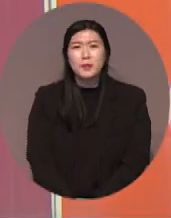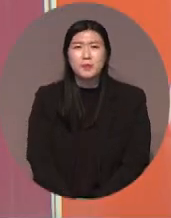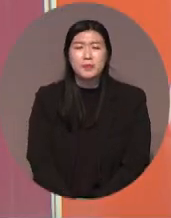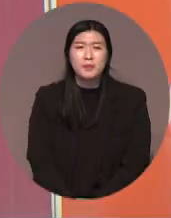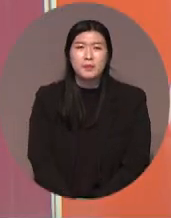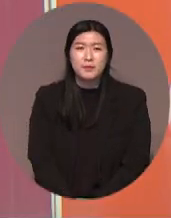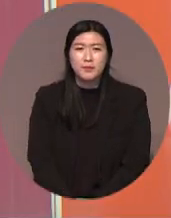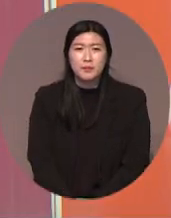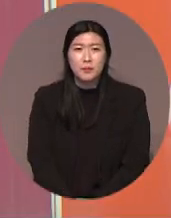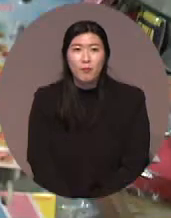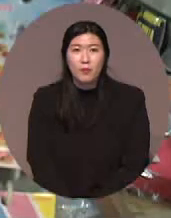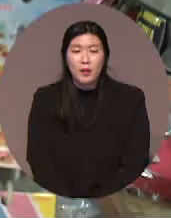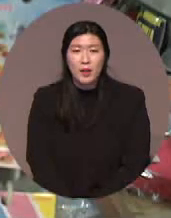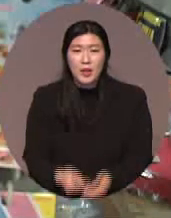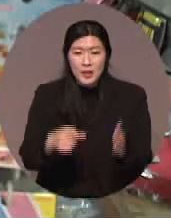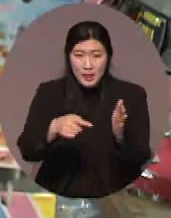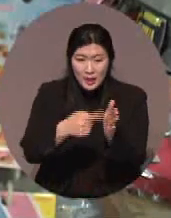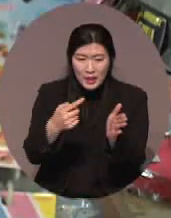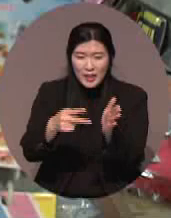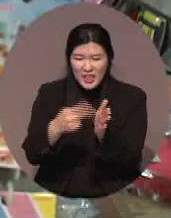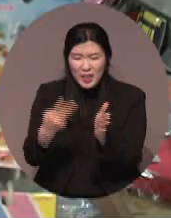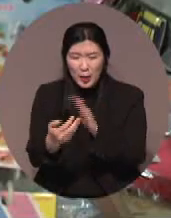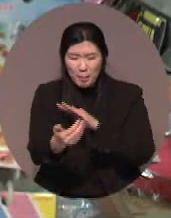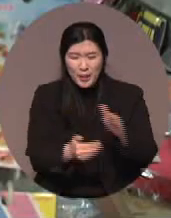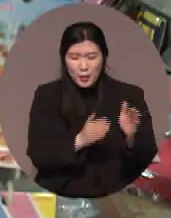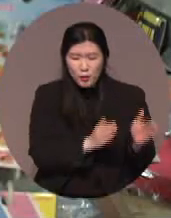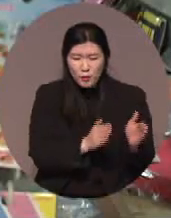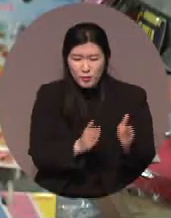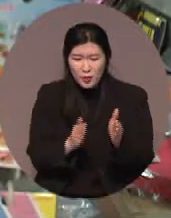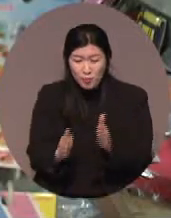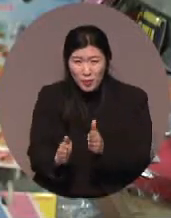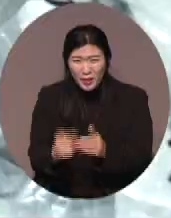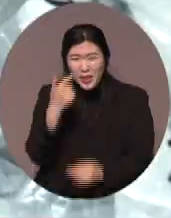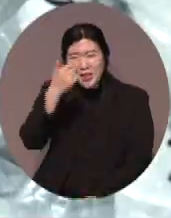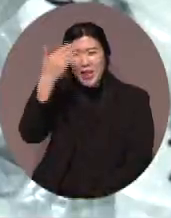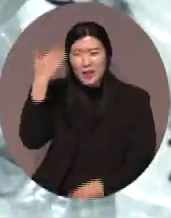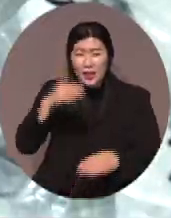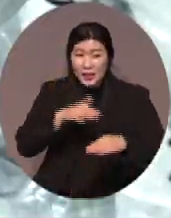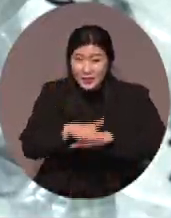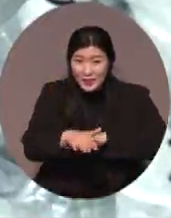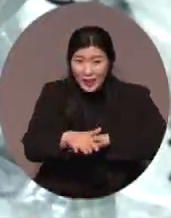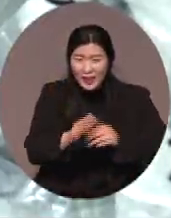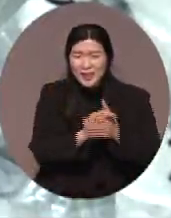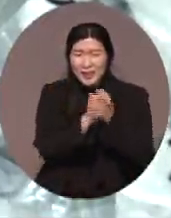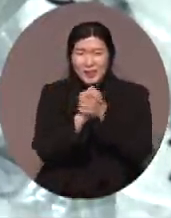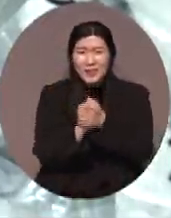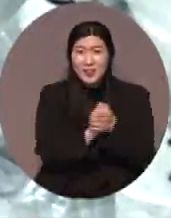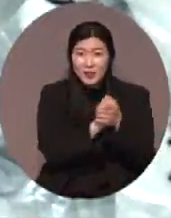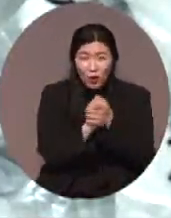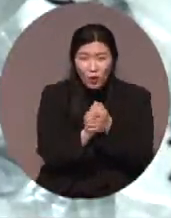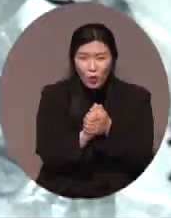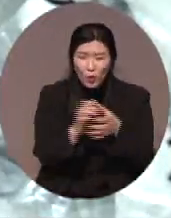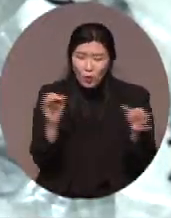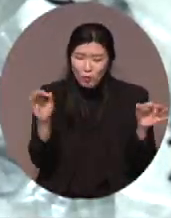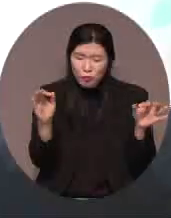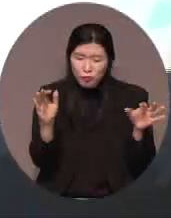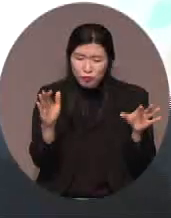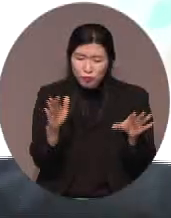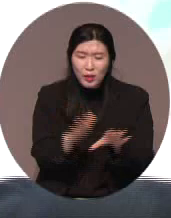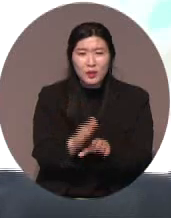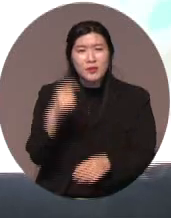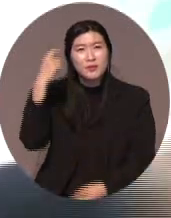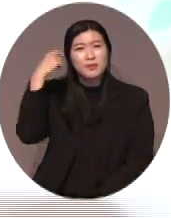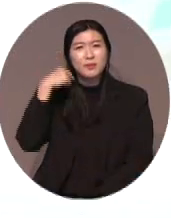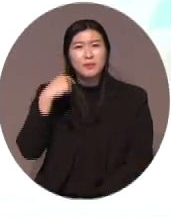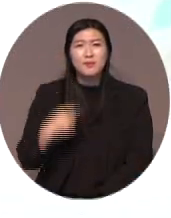있습니다 학년별 준비물을 미리 알고 건네주던 문구점 사장님의 푸근한 미소도 점차 먼